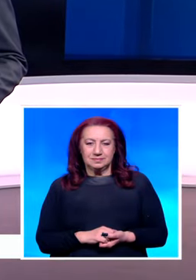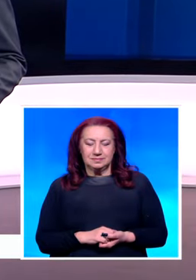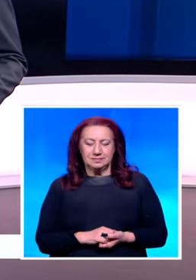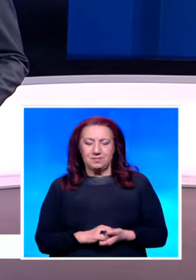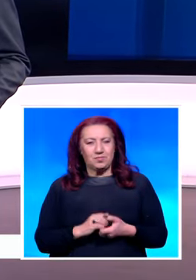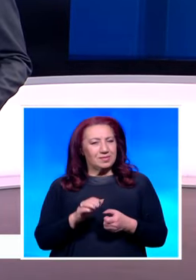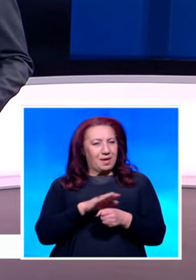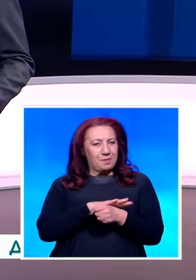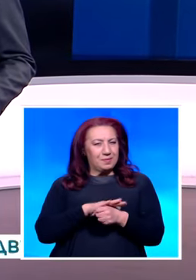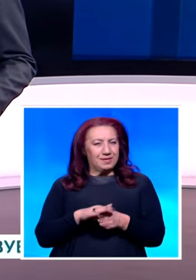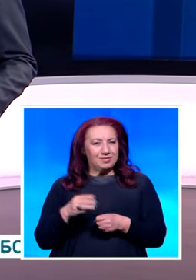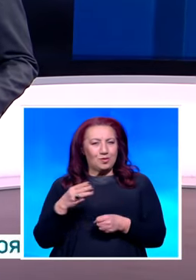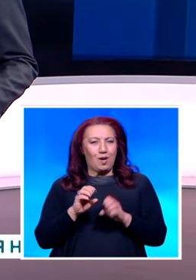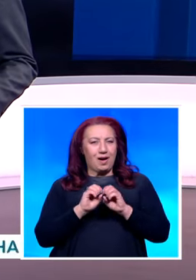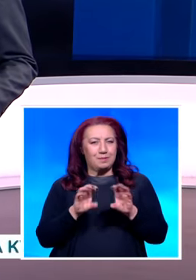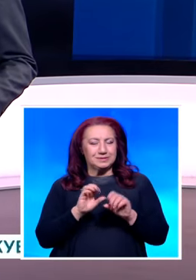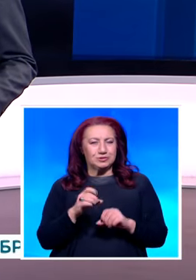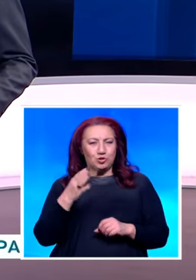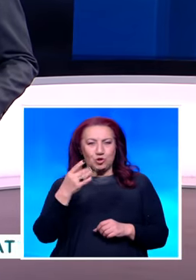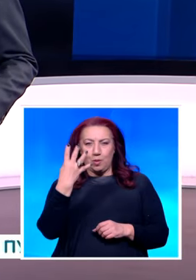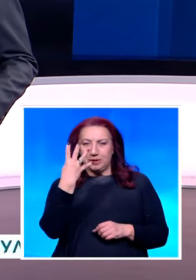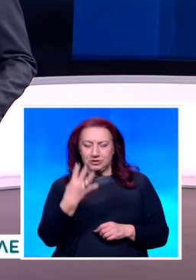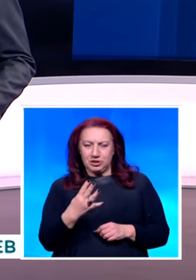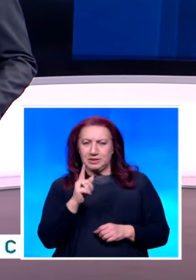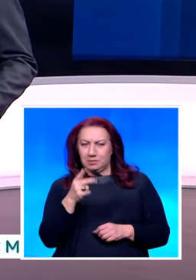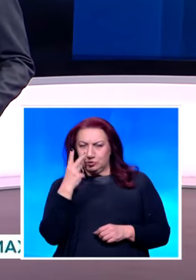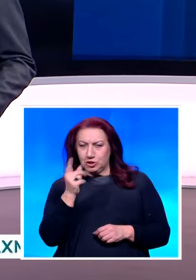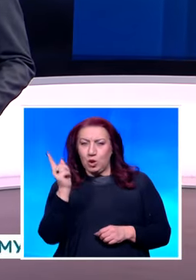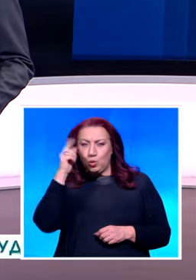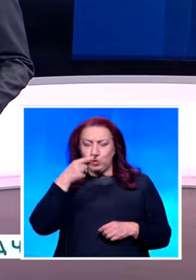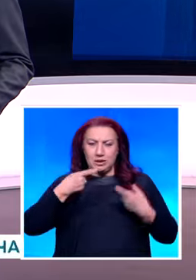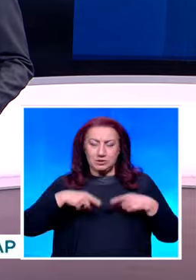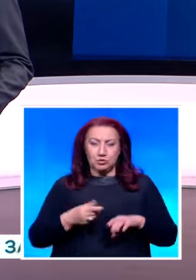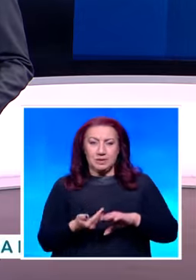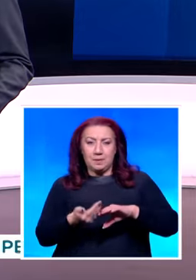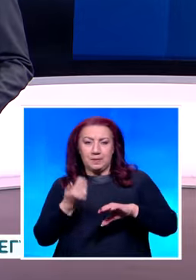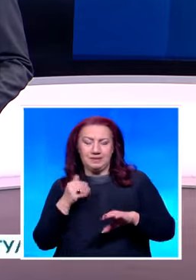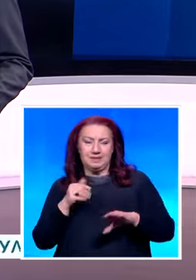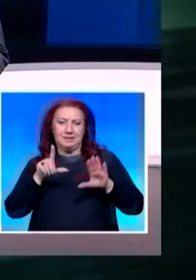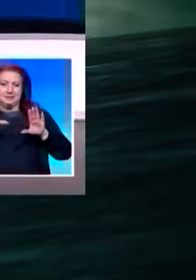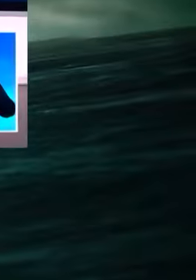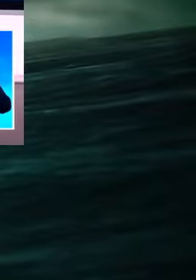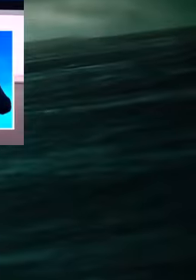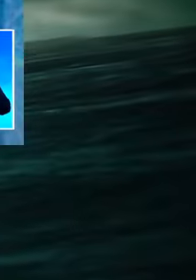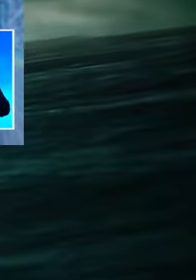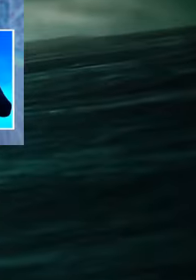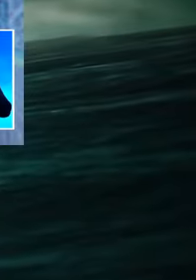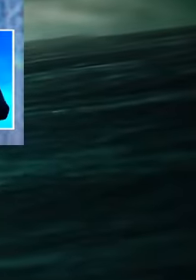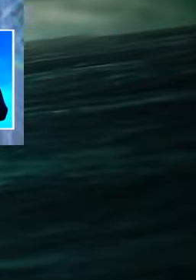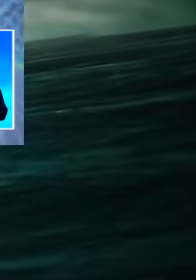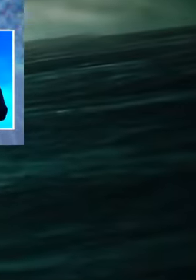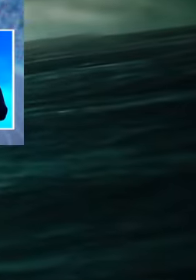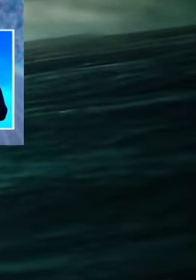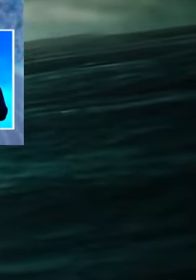Целият епизод 4 от поредицата в ръкавиците на Пулеви може да гледате утре сутрин преди 7 часа в сутрешния блок на BTV.